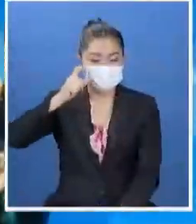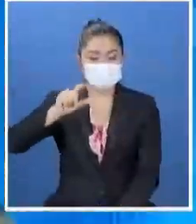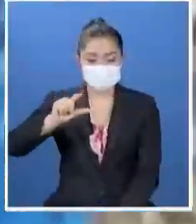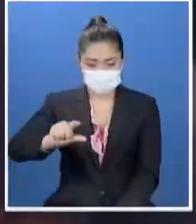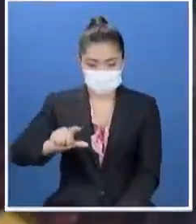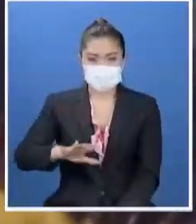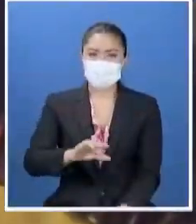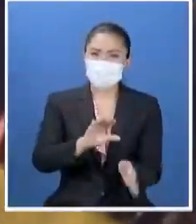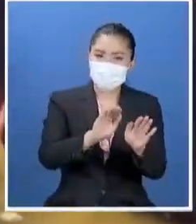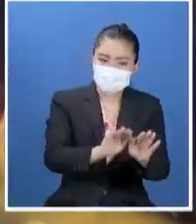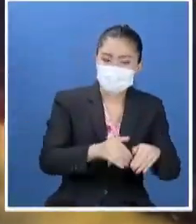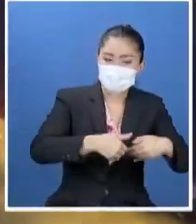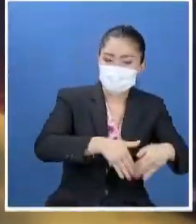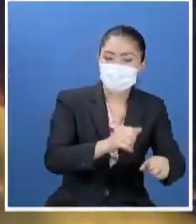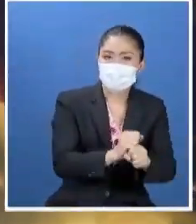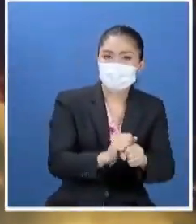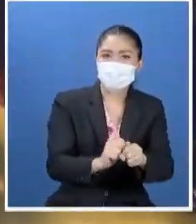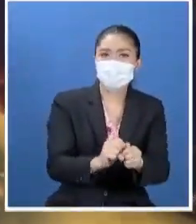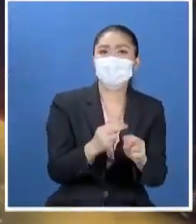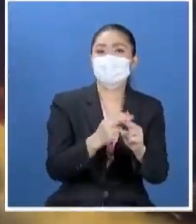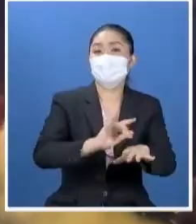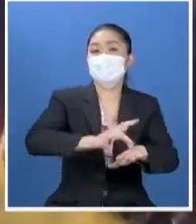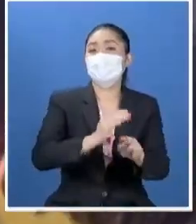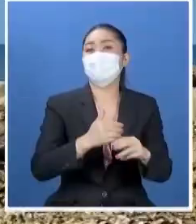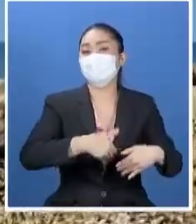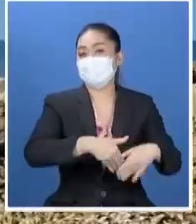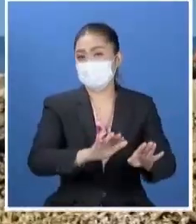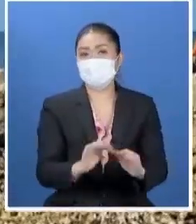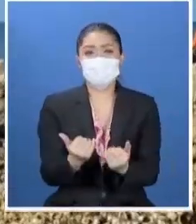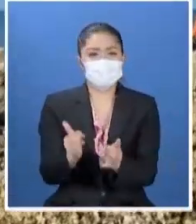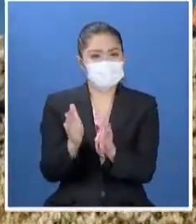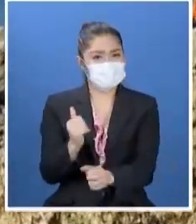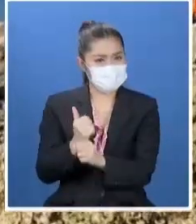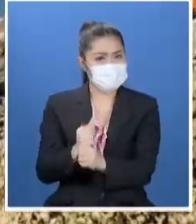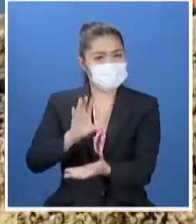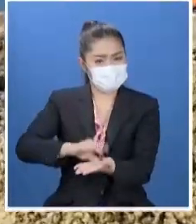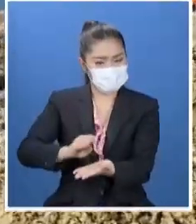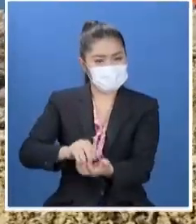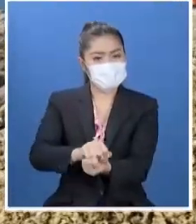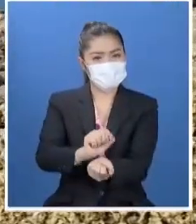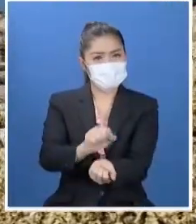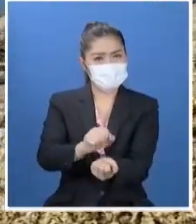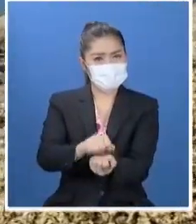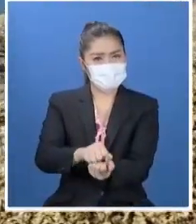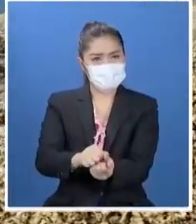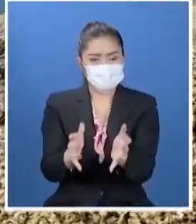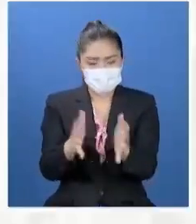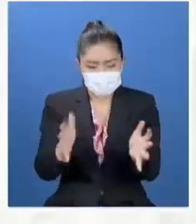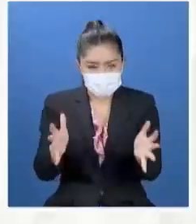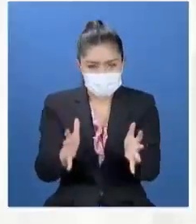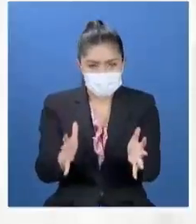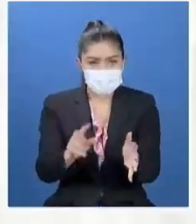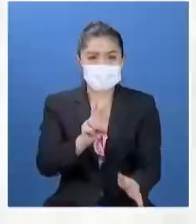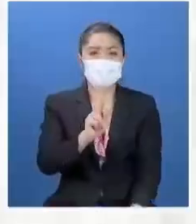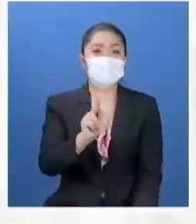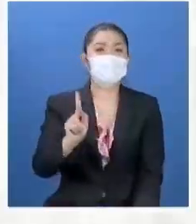ะส่วนขนาดเล็กนั้นก็ปล่อยให้เติบโตตามธรรมชาติต่อไปค่ะบางรายสามารถเก็บหอยแมลงภู่ที่แซะมาได้เป็นจำนวนมากตั้ง